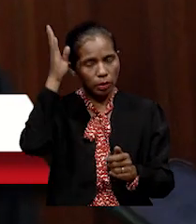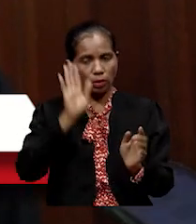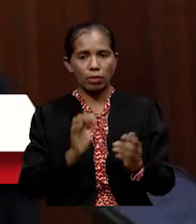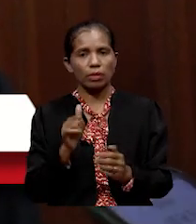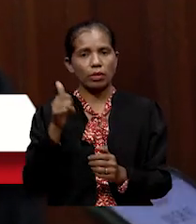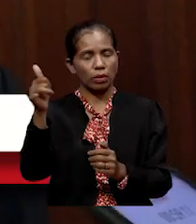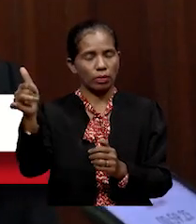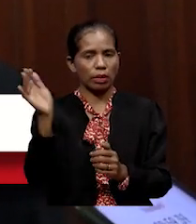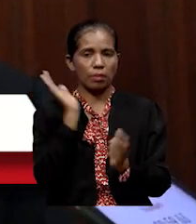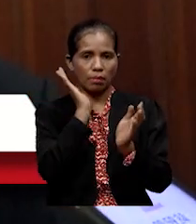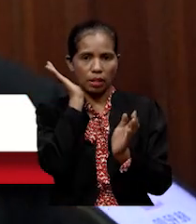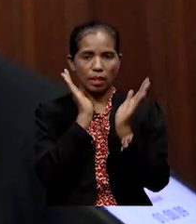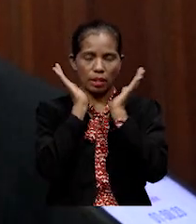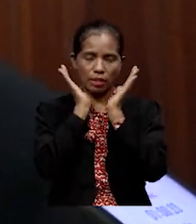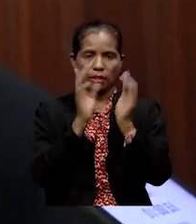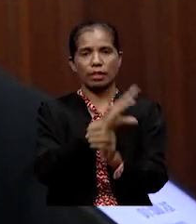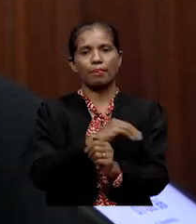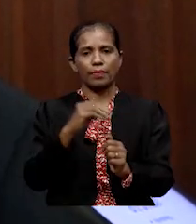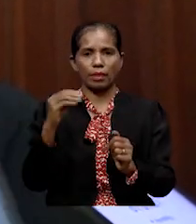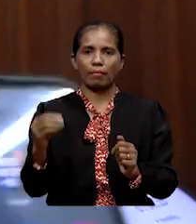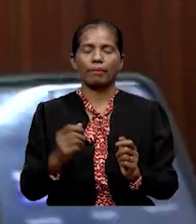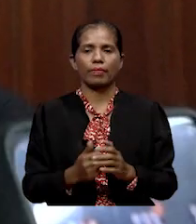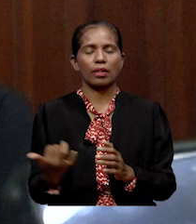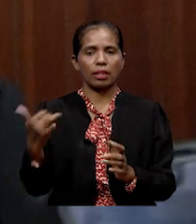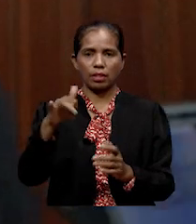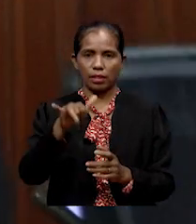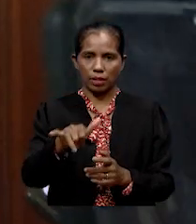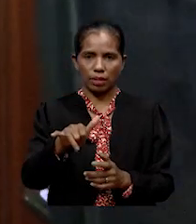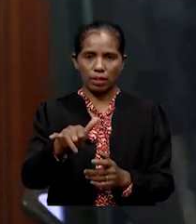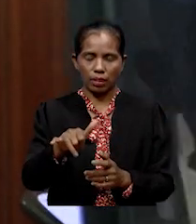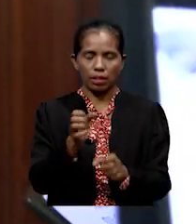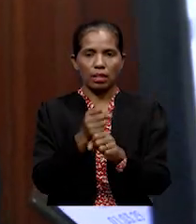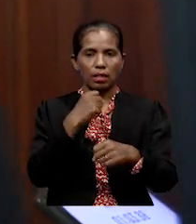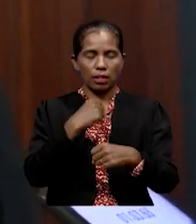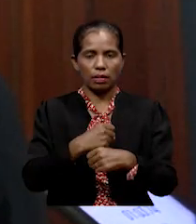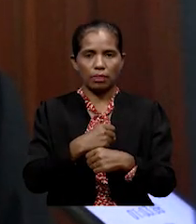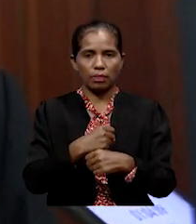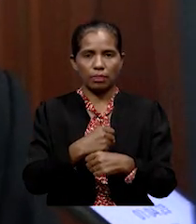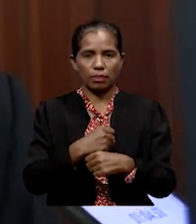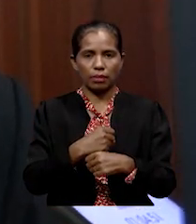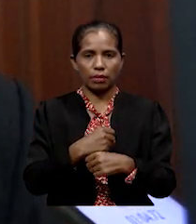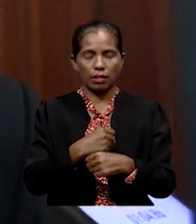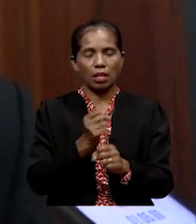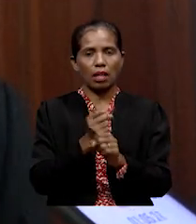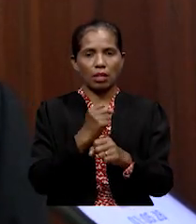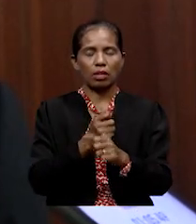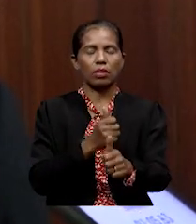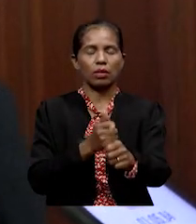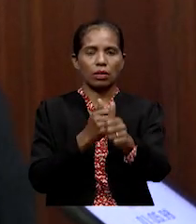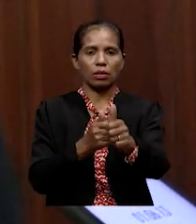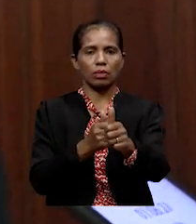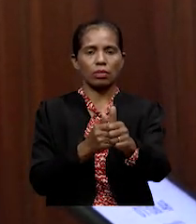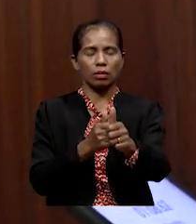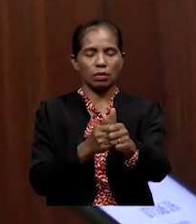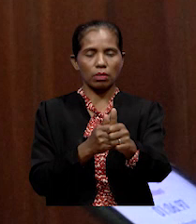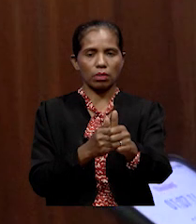am Bispo dia e tratamento nebe mat Sira lao halau tuir abstrak nih